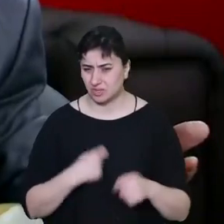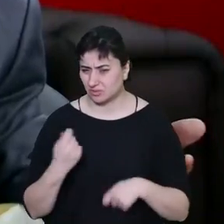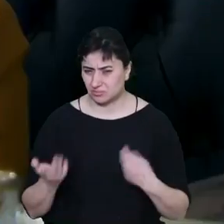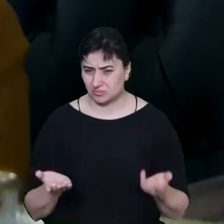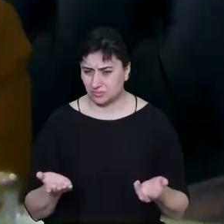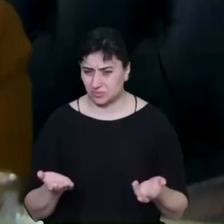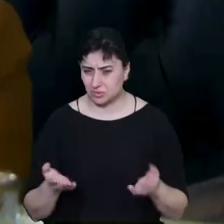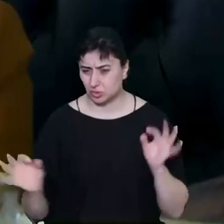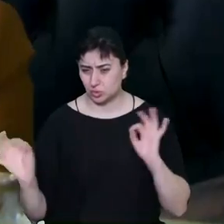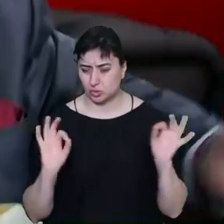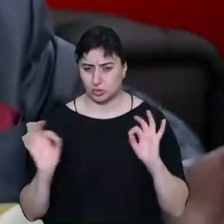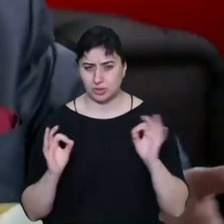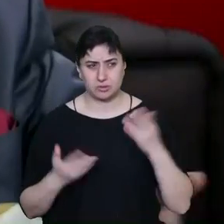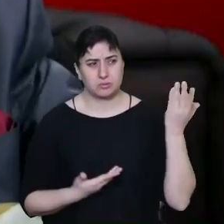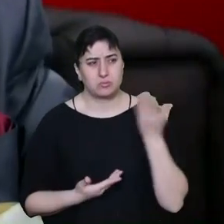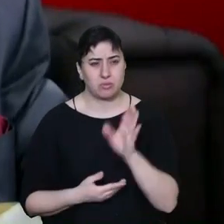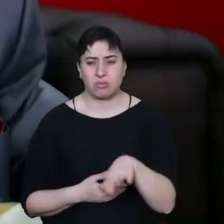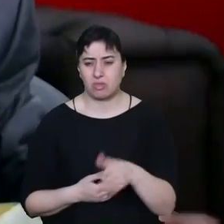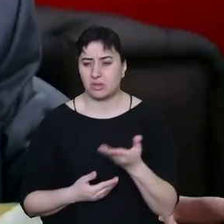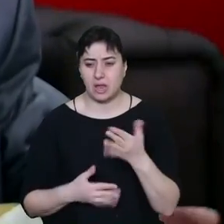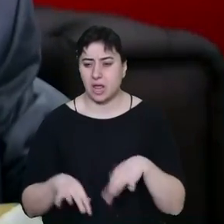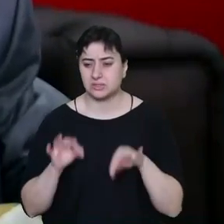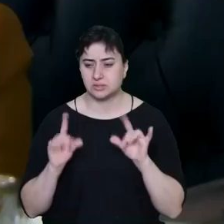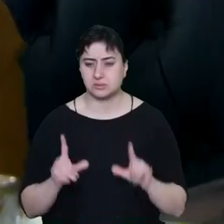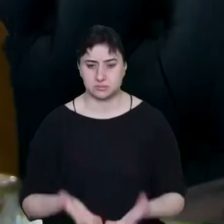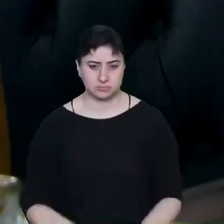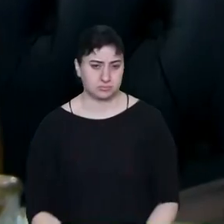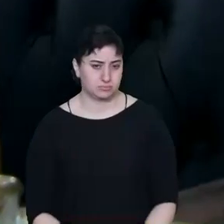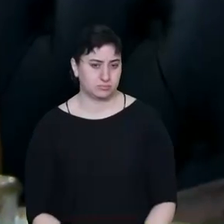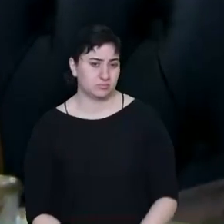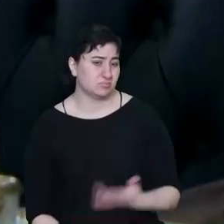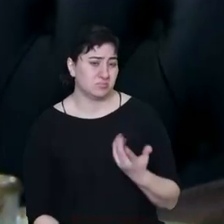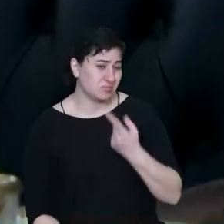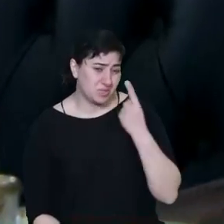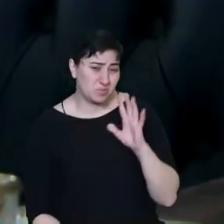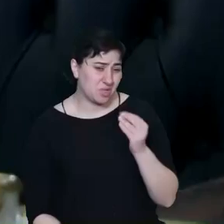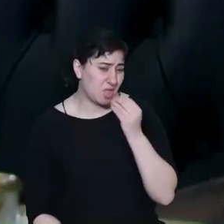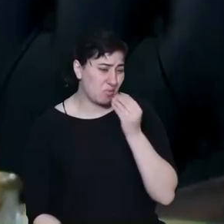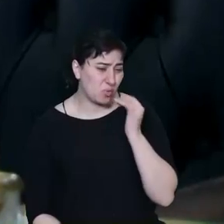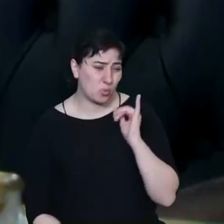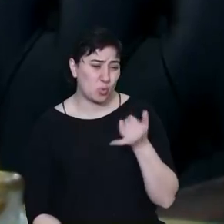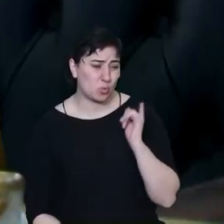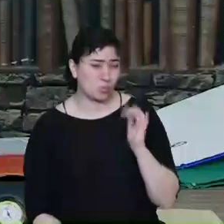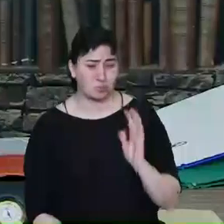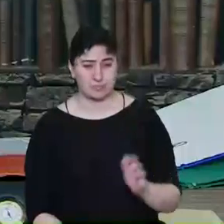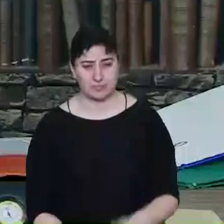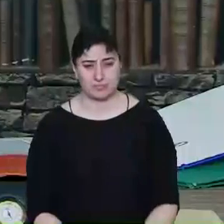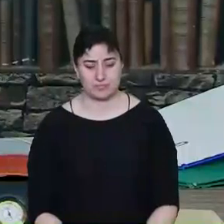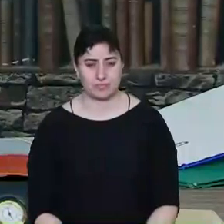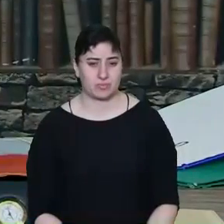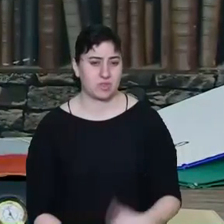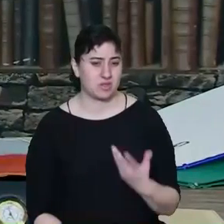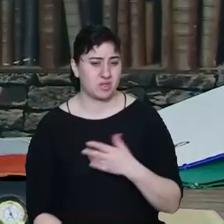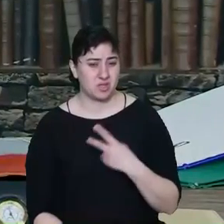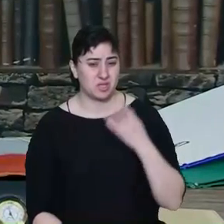Şevval. Sosyetede davete gitmiyoruz ya. Ne hazırlanması? Aman kim bilir ne biçim yemekler vardır orada şimdi.